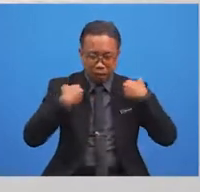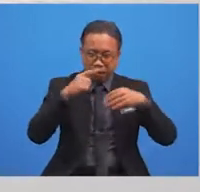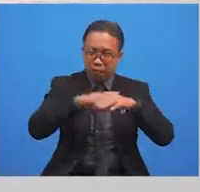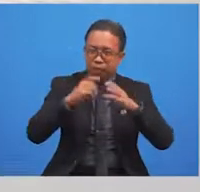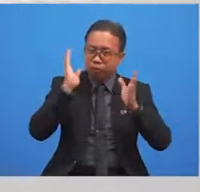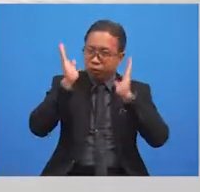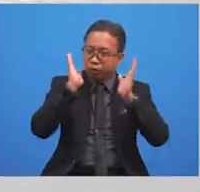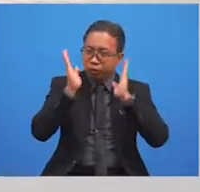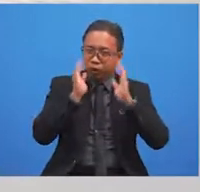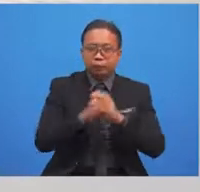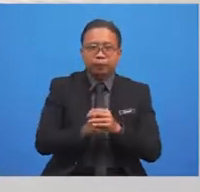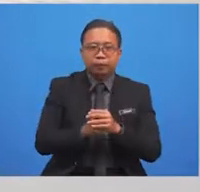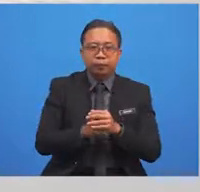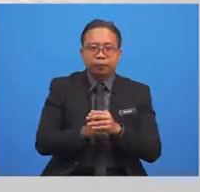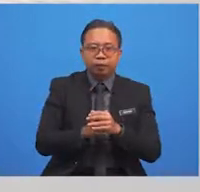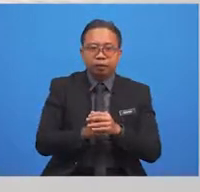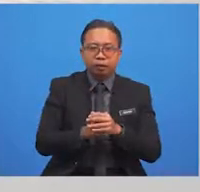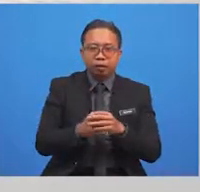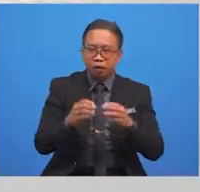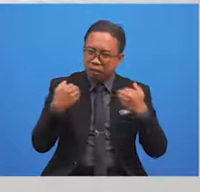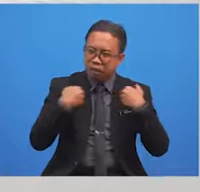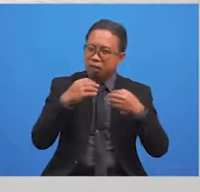Malaysia. Populasinya kira-kira